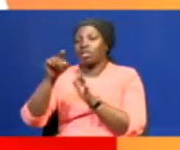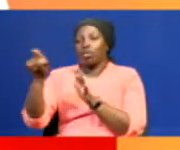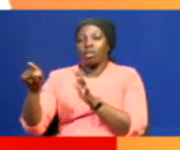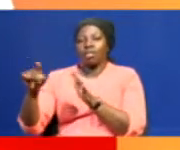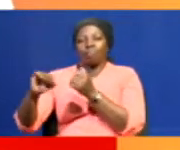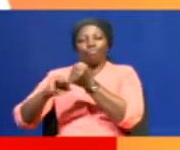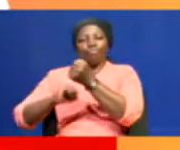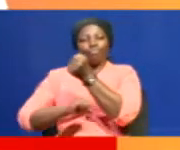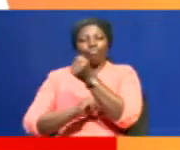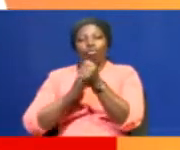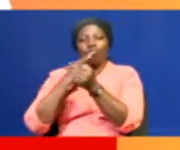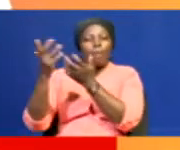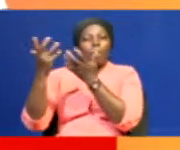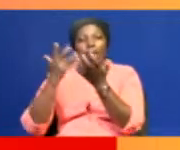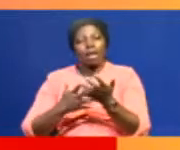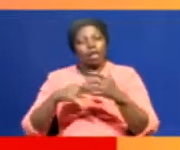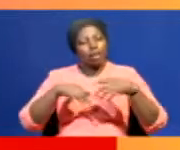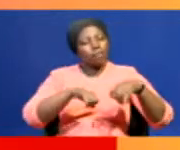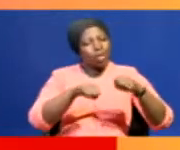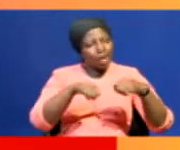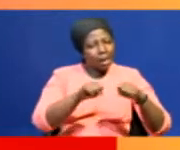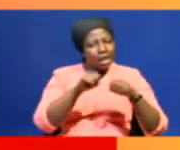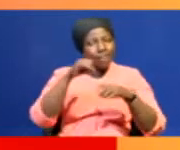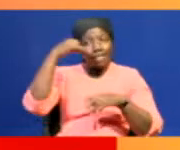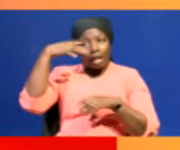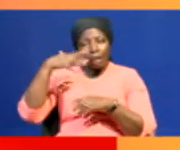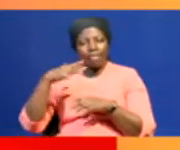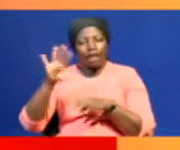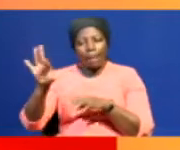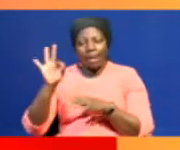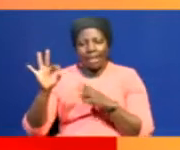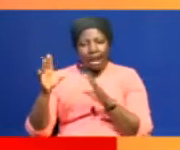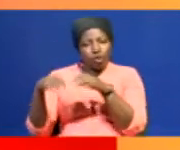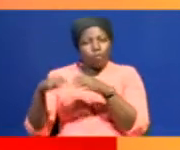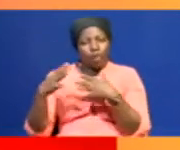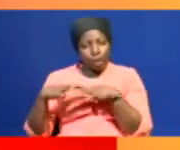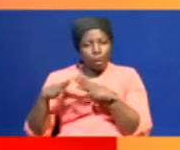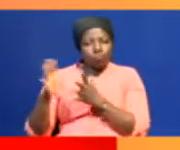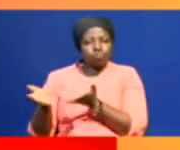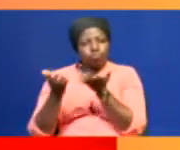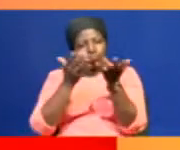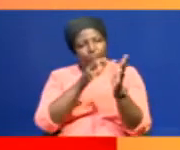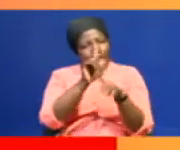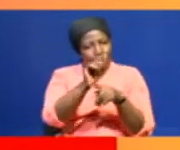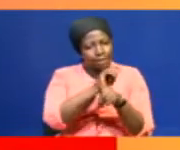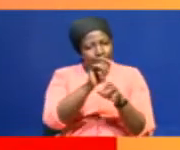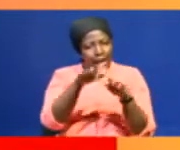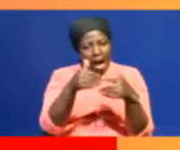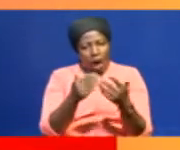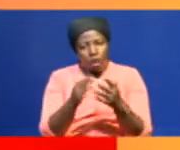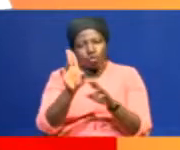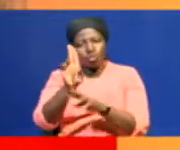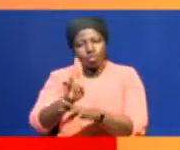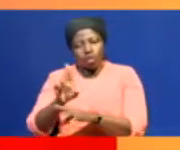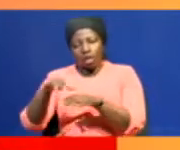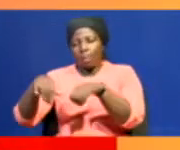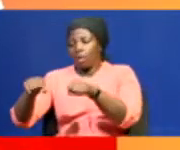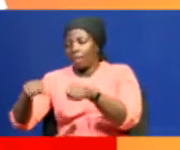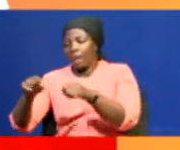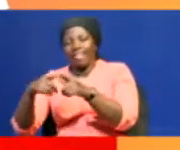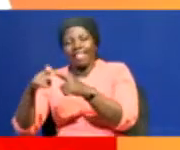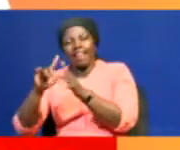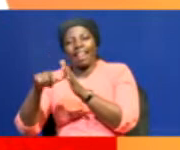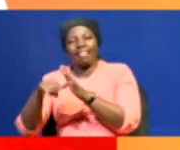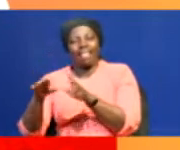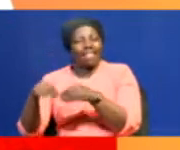tofauti za umeme. Wanachukua watu wanawapeleka training kwanza kuhusu jinsi ya kutumia hiyo pikipiki yao, alafu sasa ndio